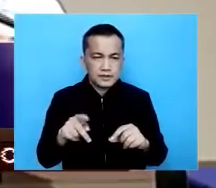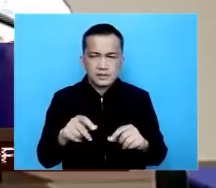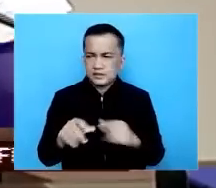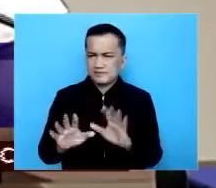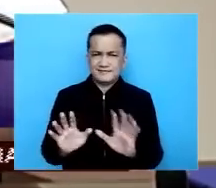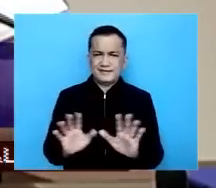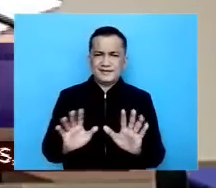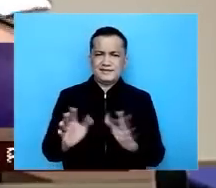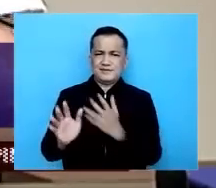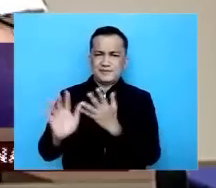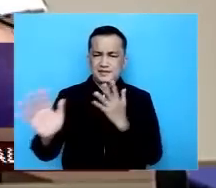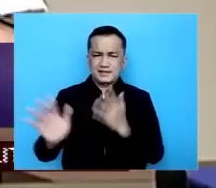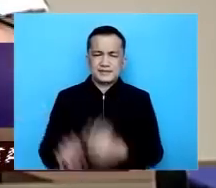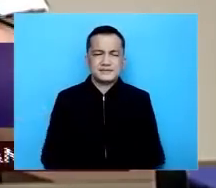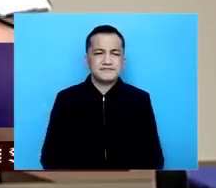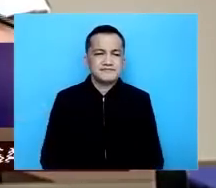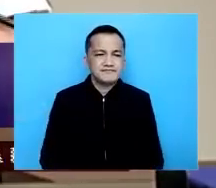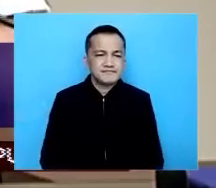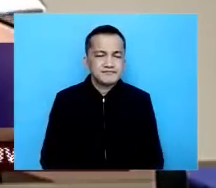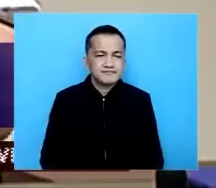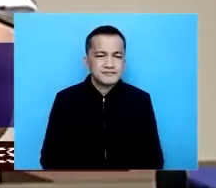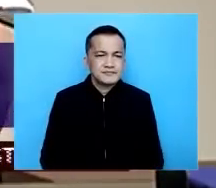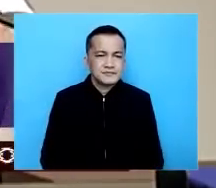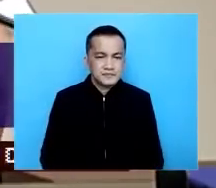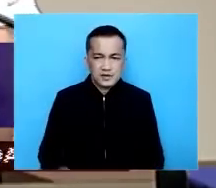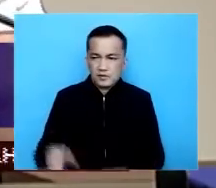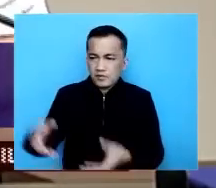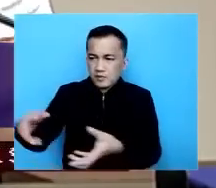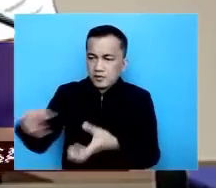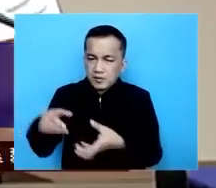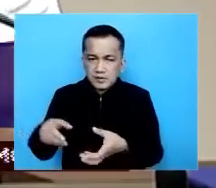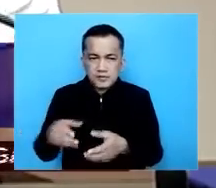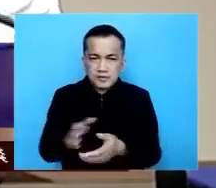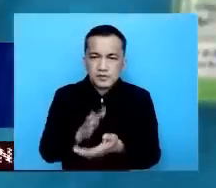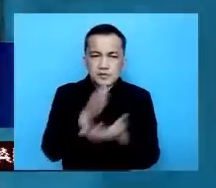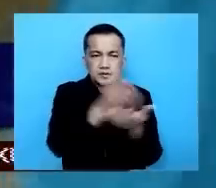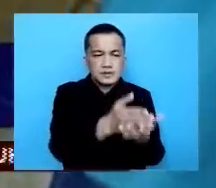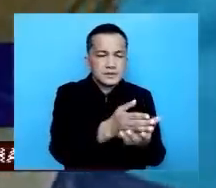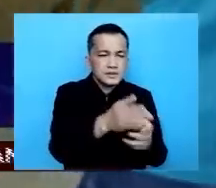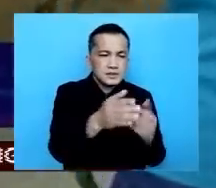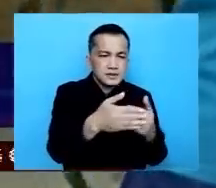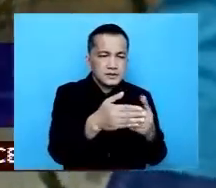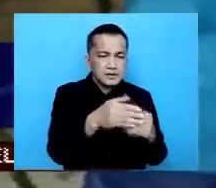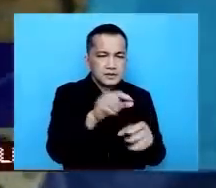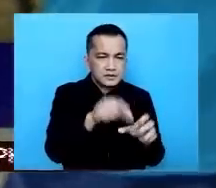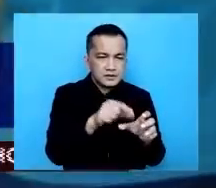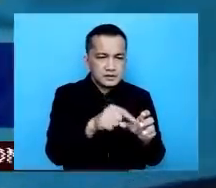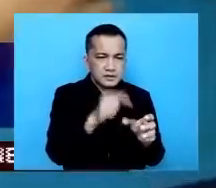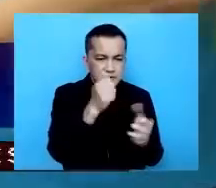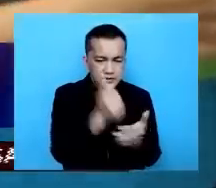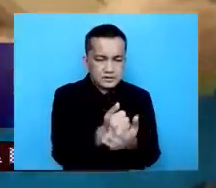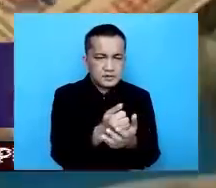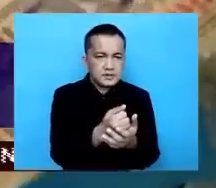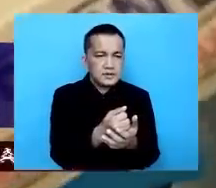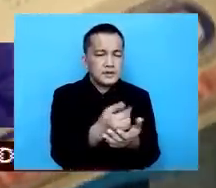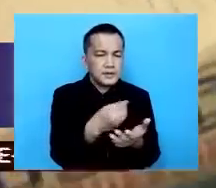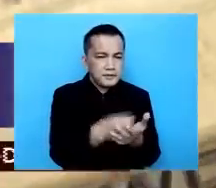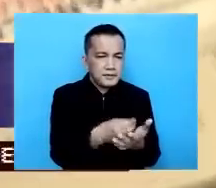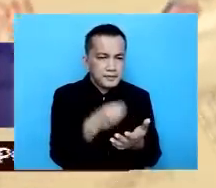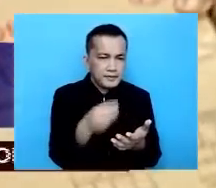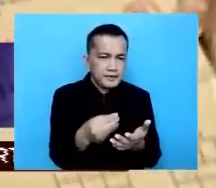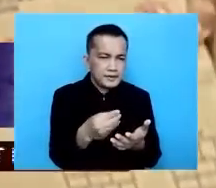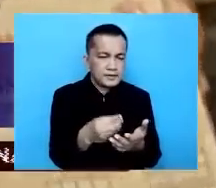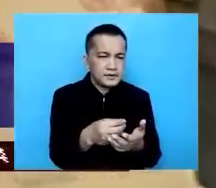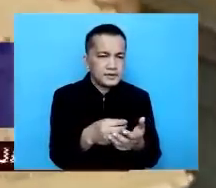yung takapila para kumuha ng ayuda. Punta sila sa pinakamalapit na grocery na accredited. They buy it there.